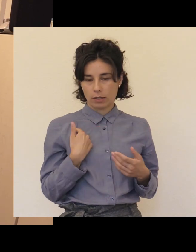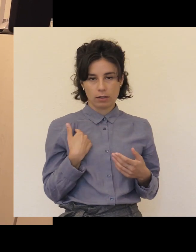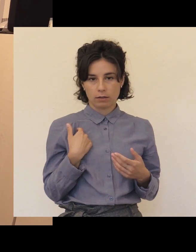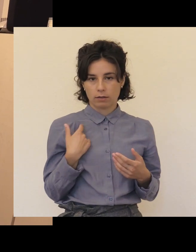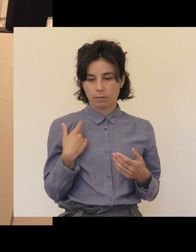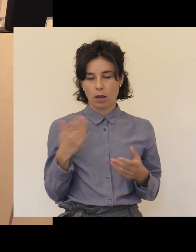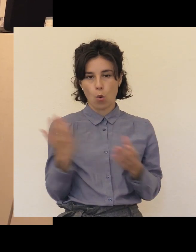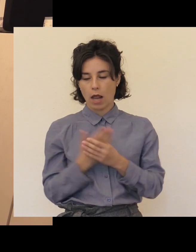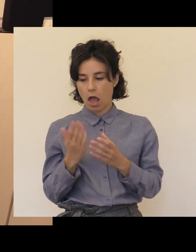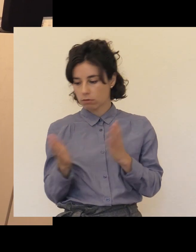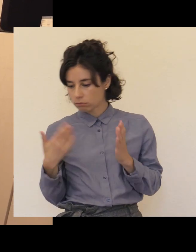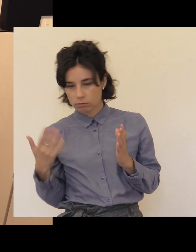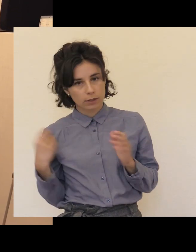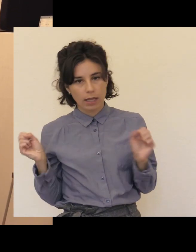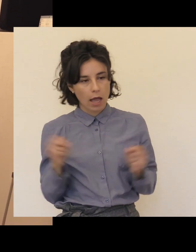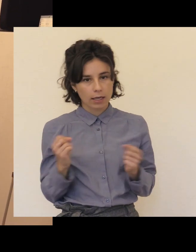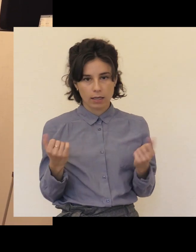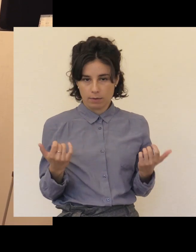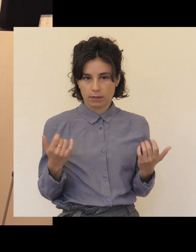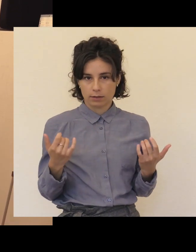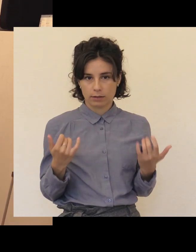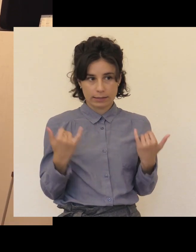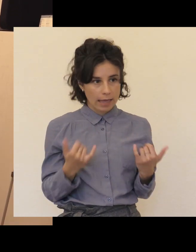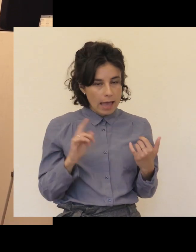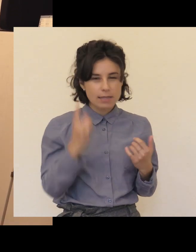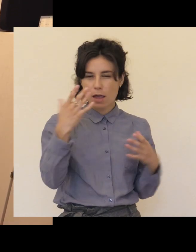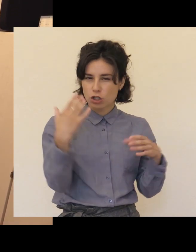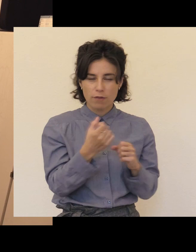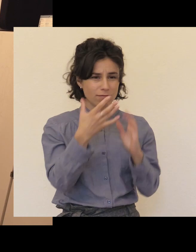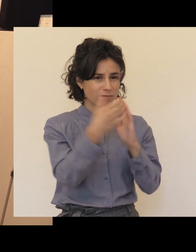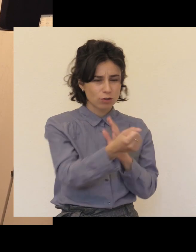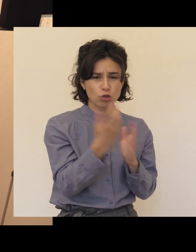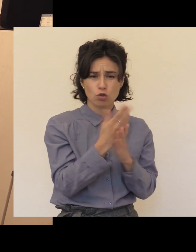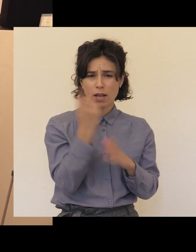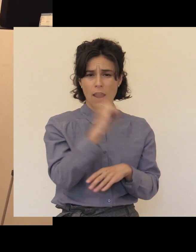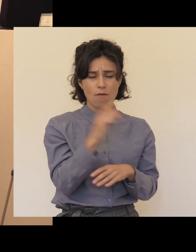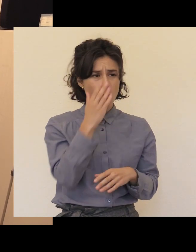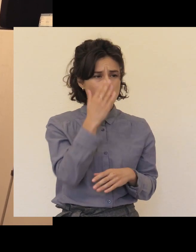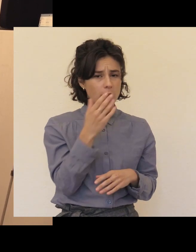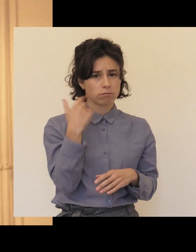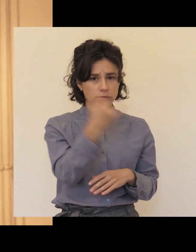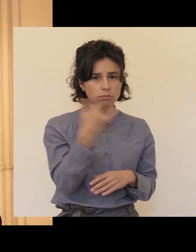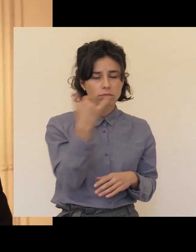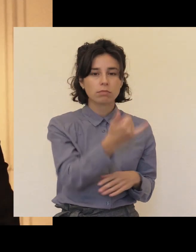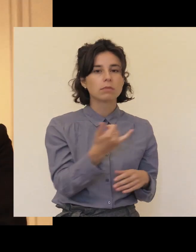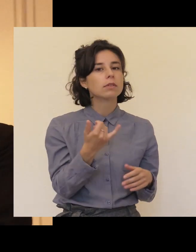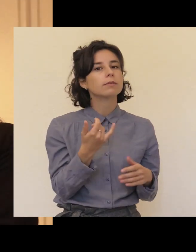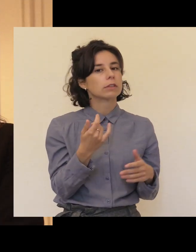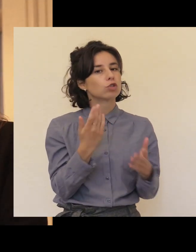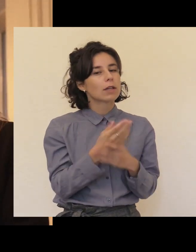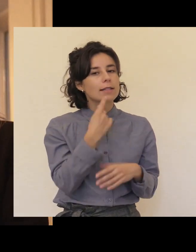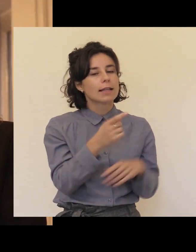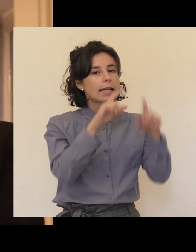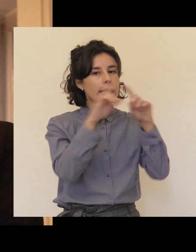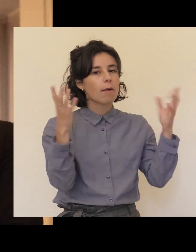Einblick in meine Unterlagen. Es ist jetzt aber das erste Mal, dass ich sie erreiche seit einer Woche. Es geht darum, wie ich bereits erwähnt habe, dass